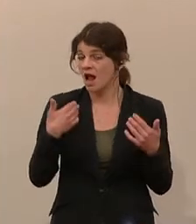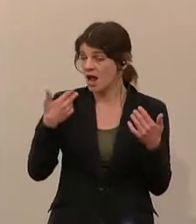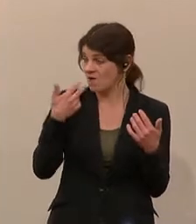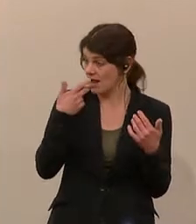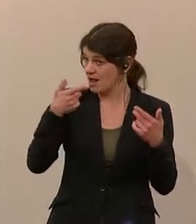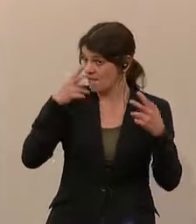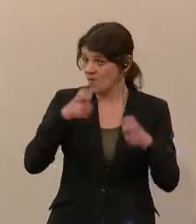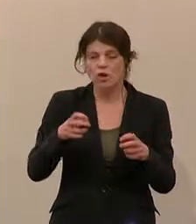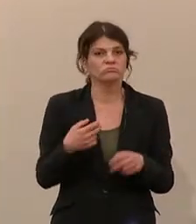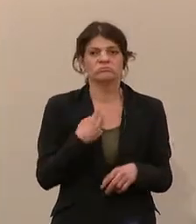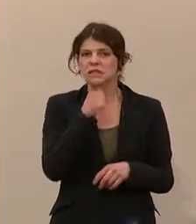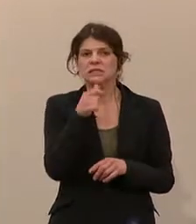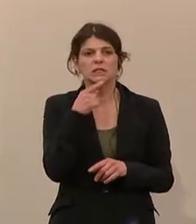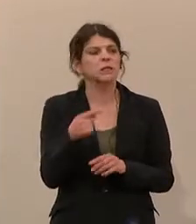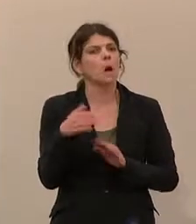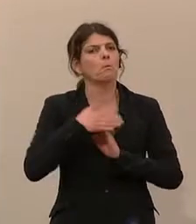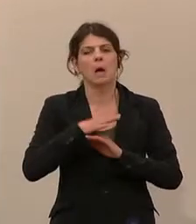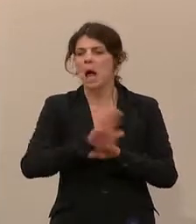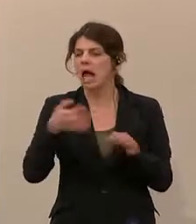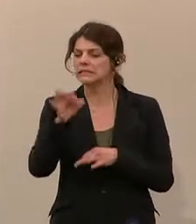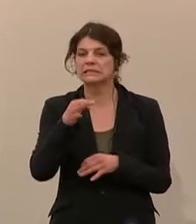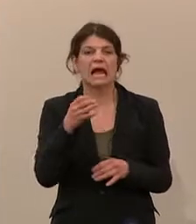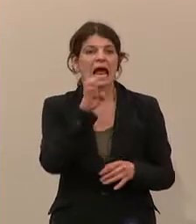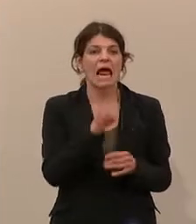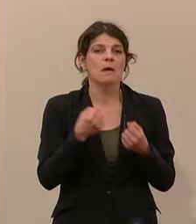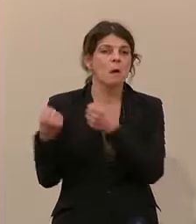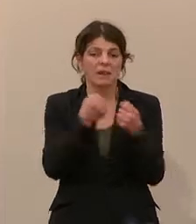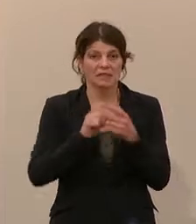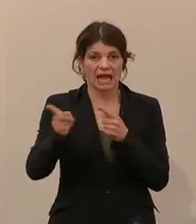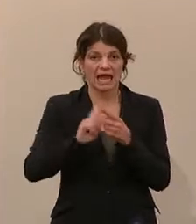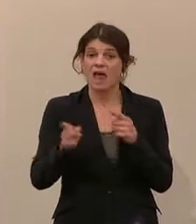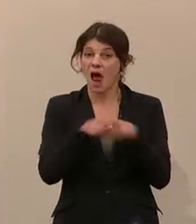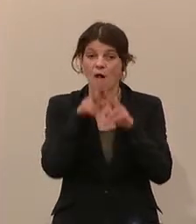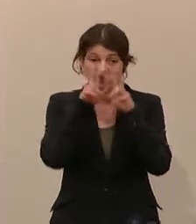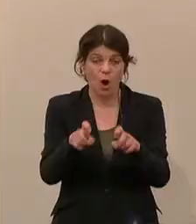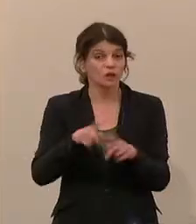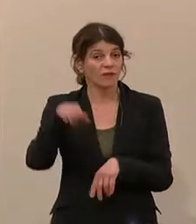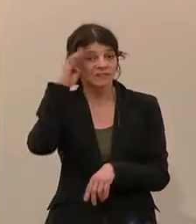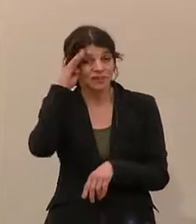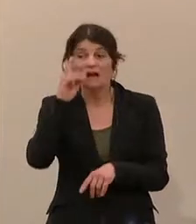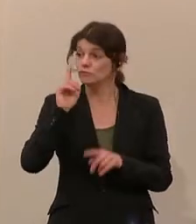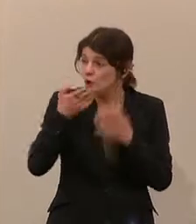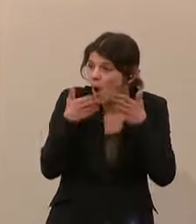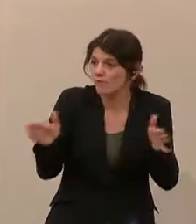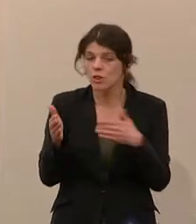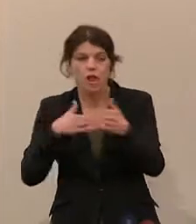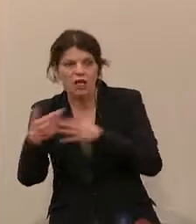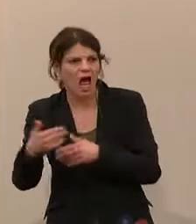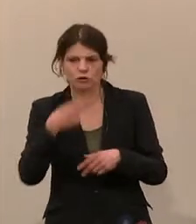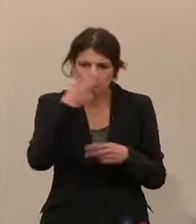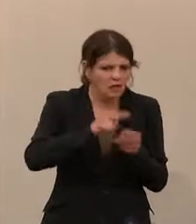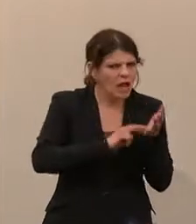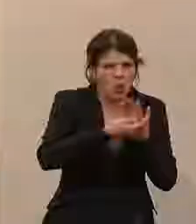werden uns nicht limitieren auf die Elektromobilität, sondern Forschung und Wissenschaft soll offen sein, soll neutral sein,